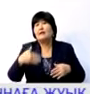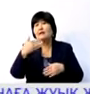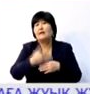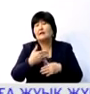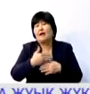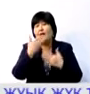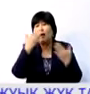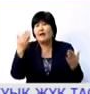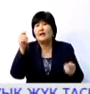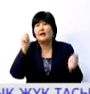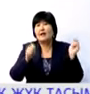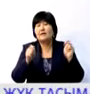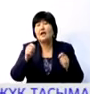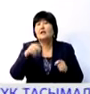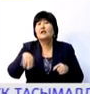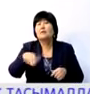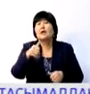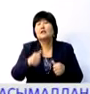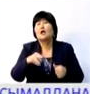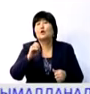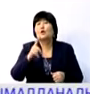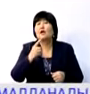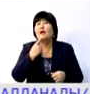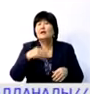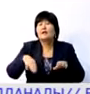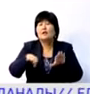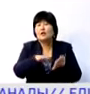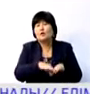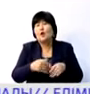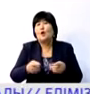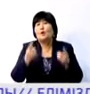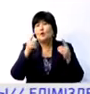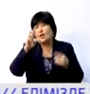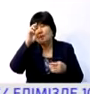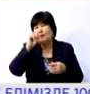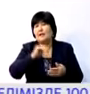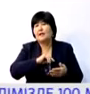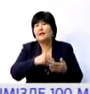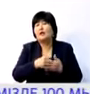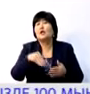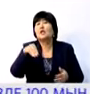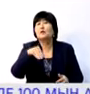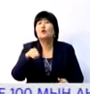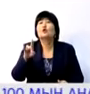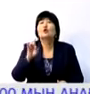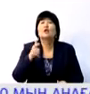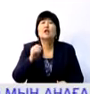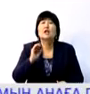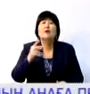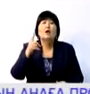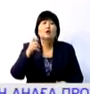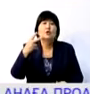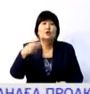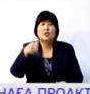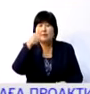фестивалі болды. Тамадаралық сайыс түркі жұртына ортақ тұлға көрнекті мемлекет қайраткері Темірбек Жүргеновтің 120 жылдығы